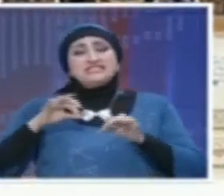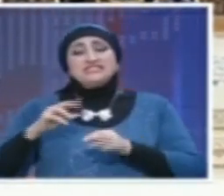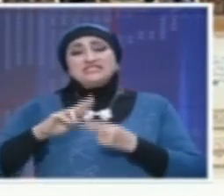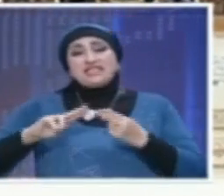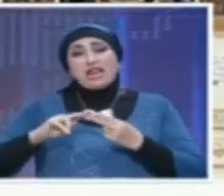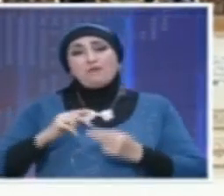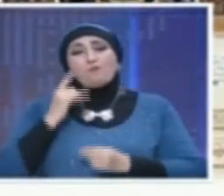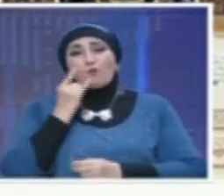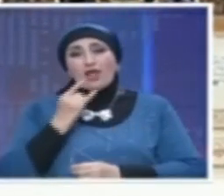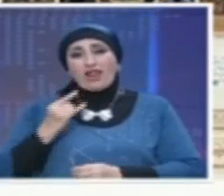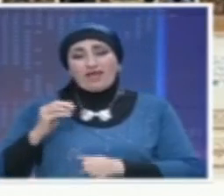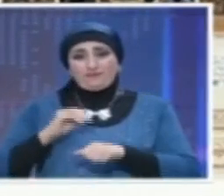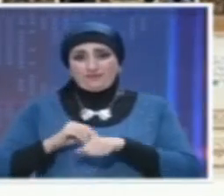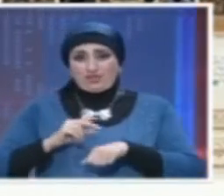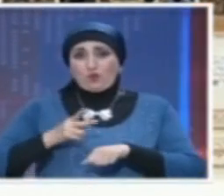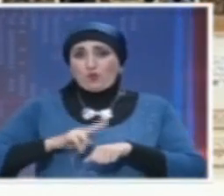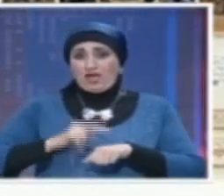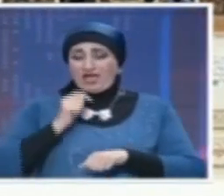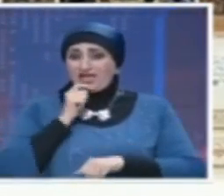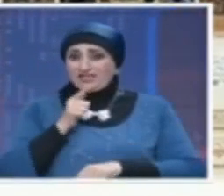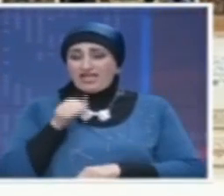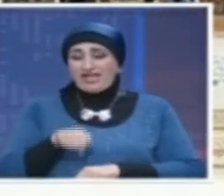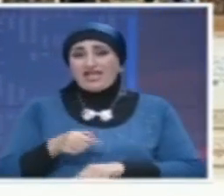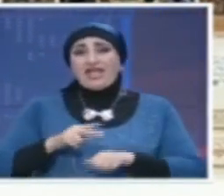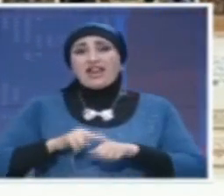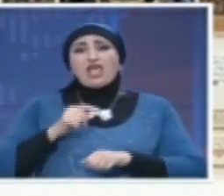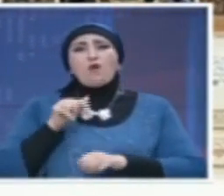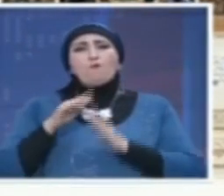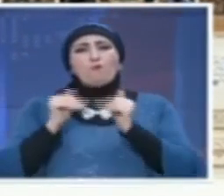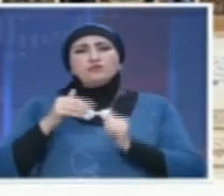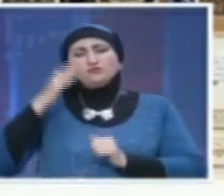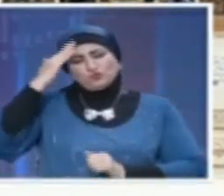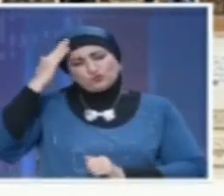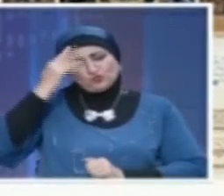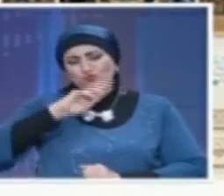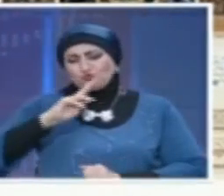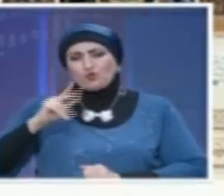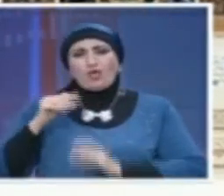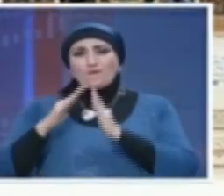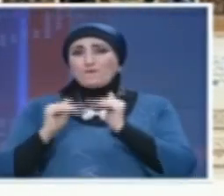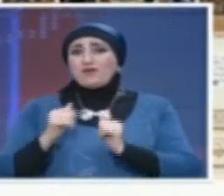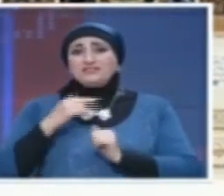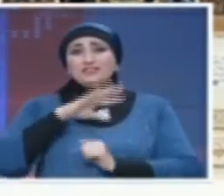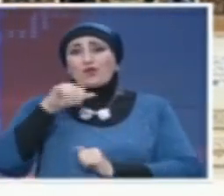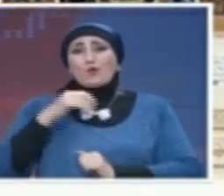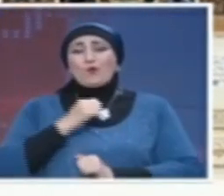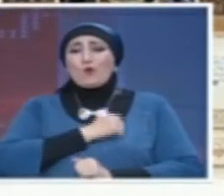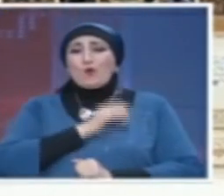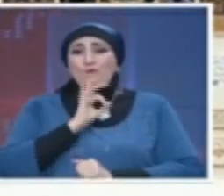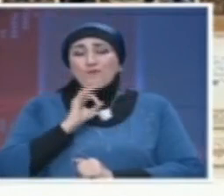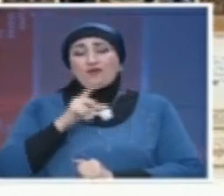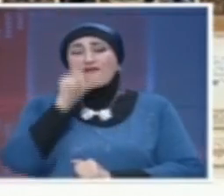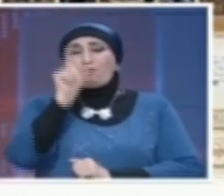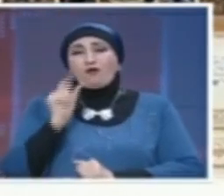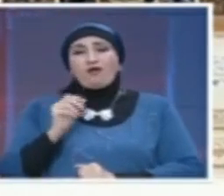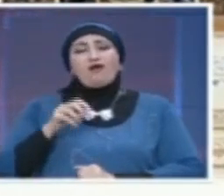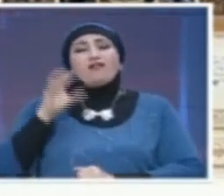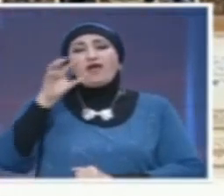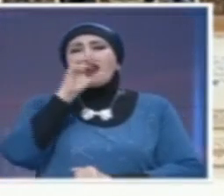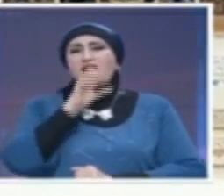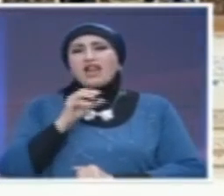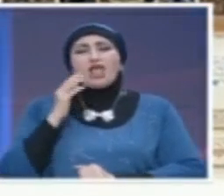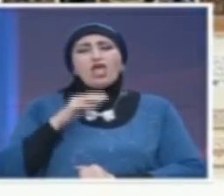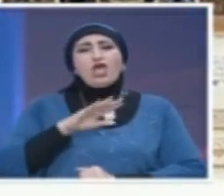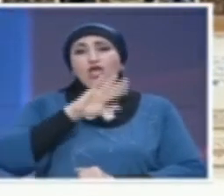بالقارة. كما أعرب الرئيس الناميبي الأسبق عن التقدير الذي تحظى به مصر في ناميبيا والقارة الإفريقية لما